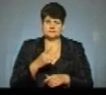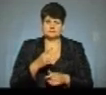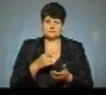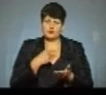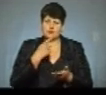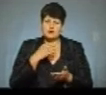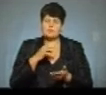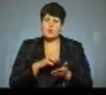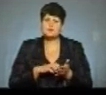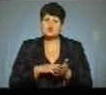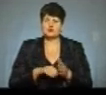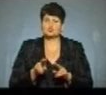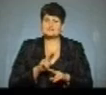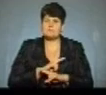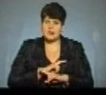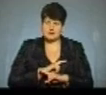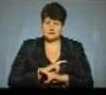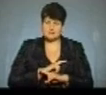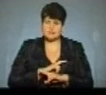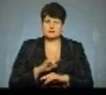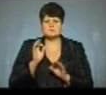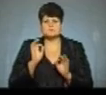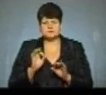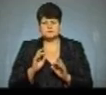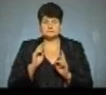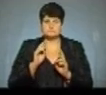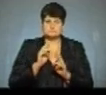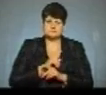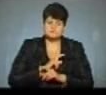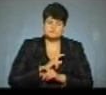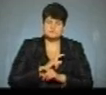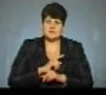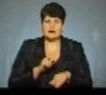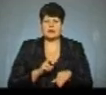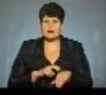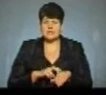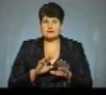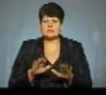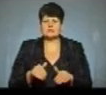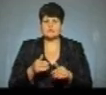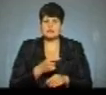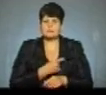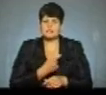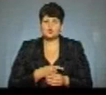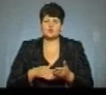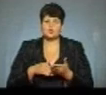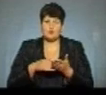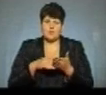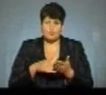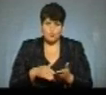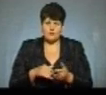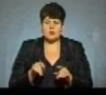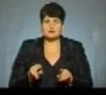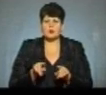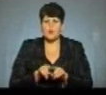безпосередню причину смерті і компетентність чи некомпетентність лікарів, які надавали медичну допомогу, а